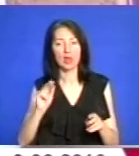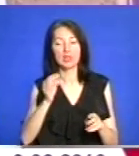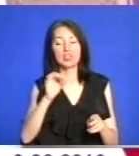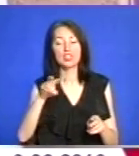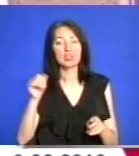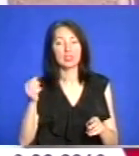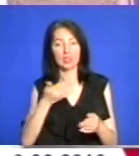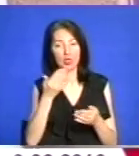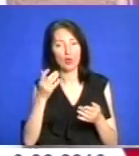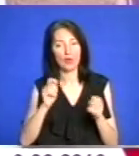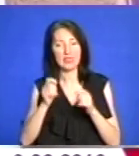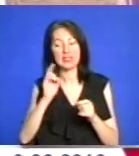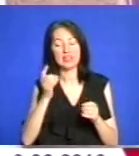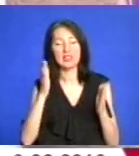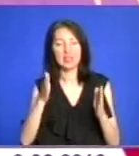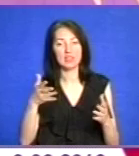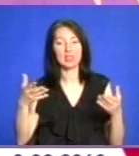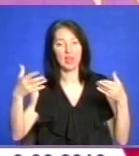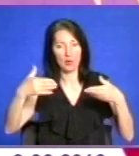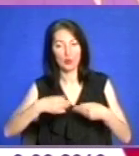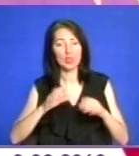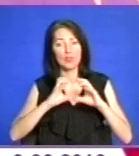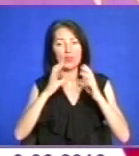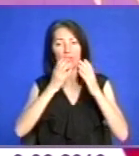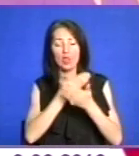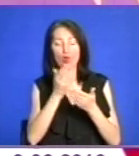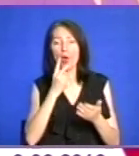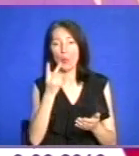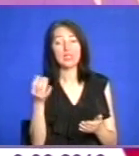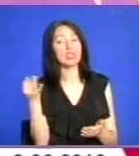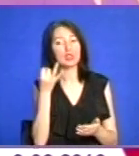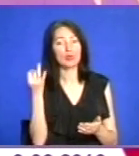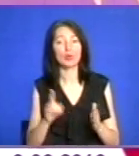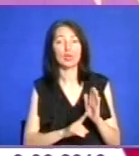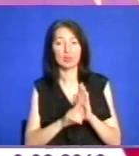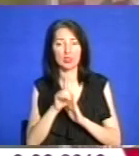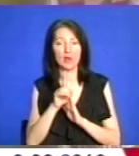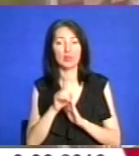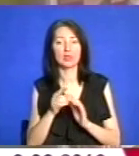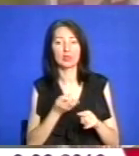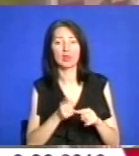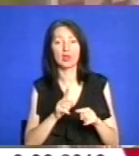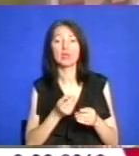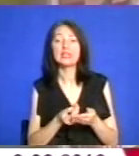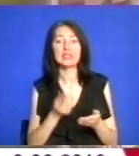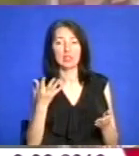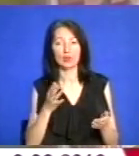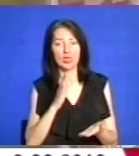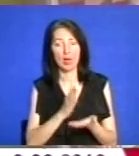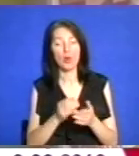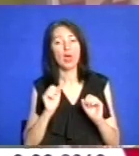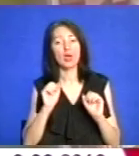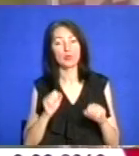Кінофесті дитина не лише занурюється у світ кіно, а й бачить історії, засновані саме на цінностях, і має